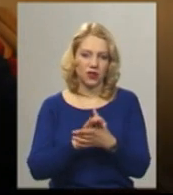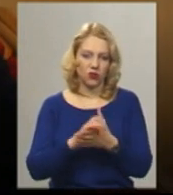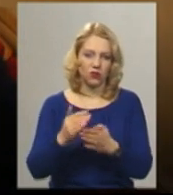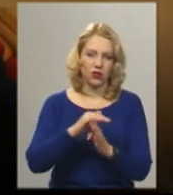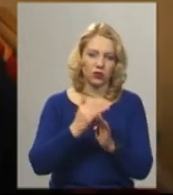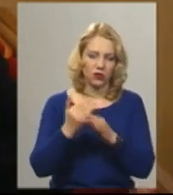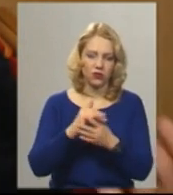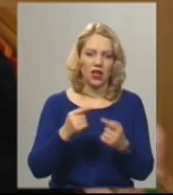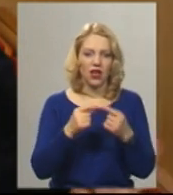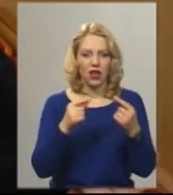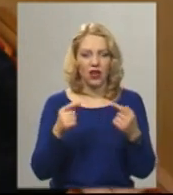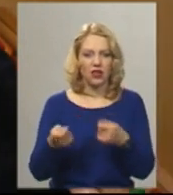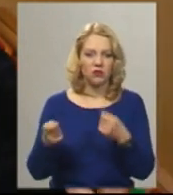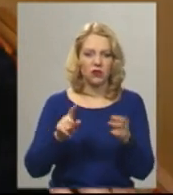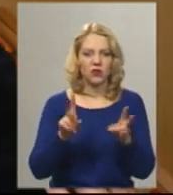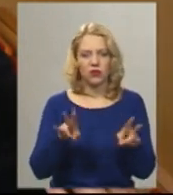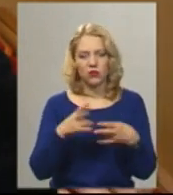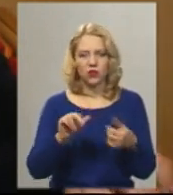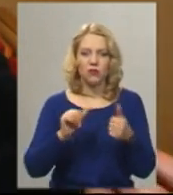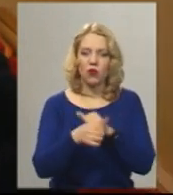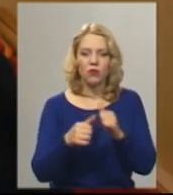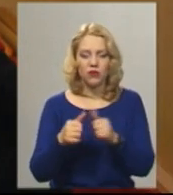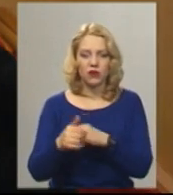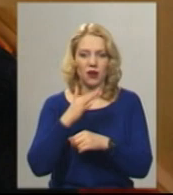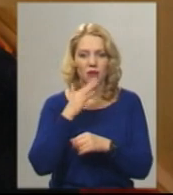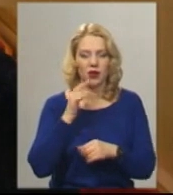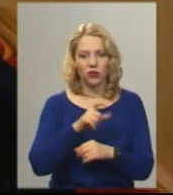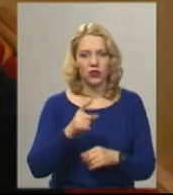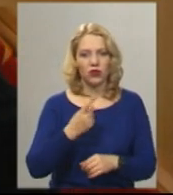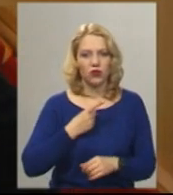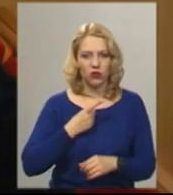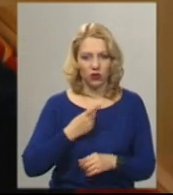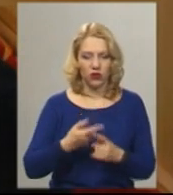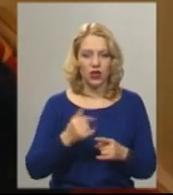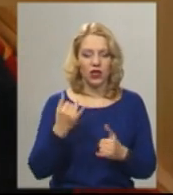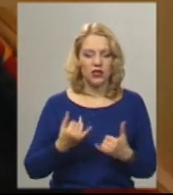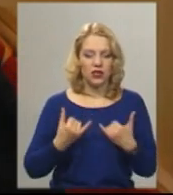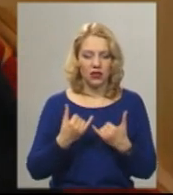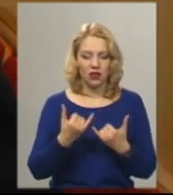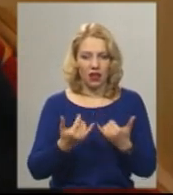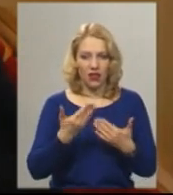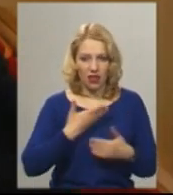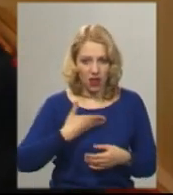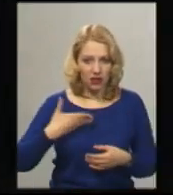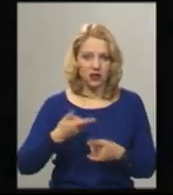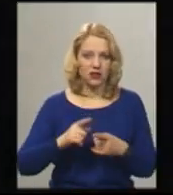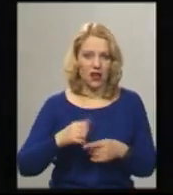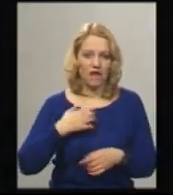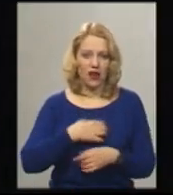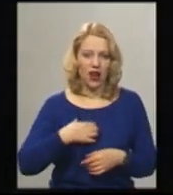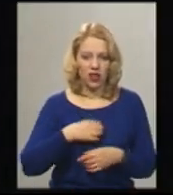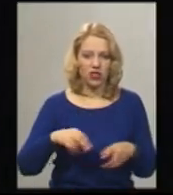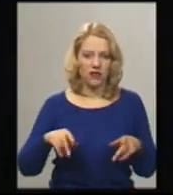Ми речі приносимо, які нам не потрібні, ми обмінюємося ними. Багато людей одиноко живе, для нас дуже важливі ці танці. Жінка додає, долучитись